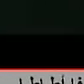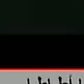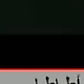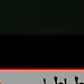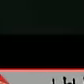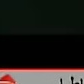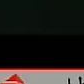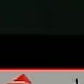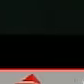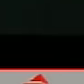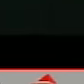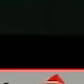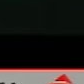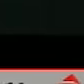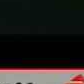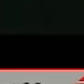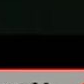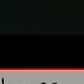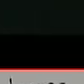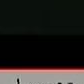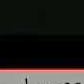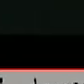أنا الذي ينتظر لحظة الإظلام الأخير.